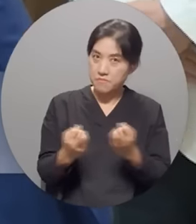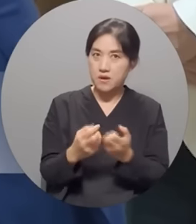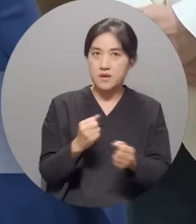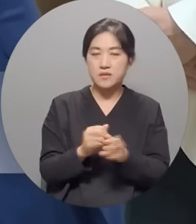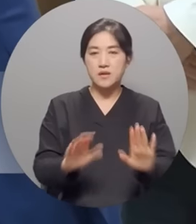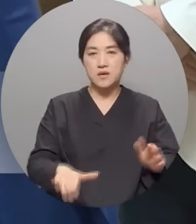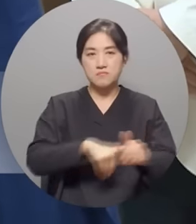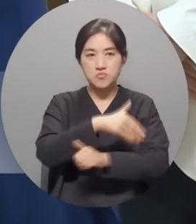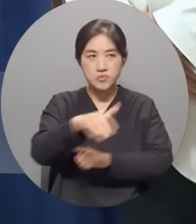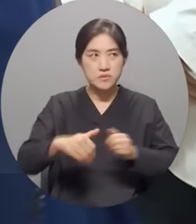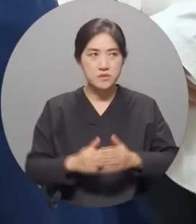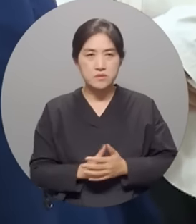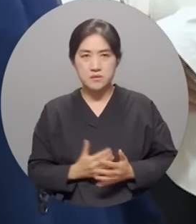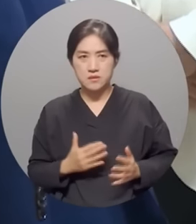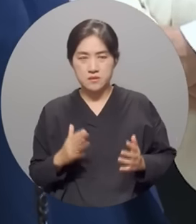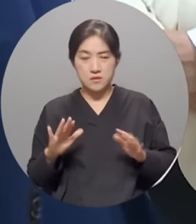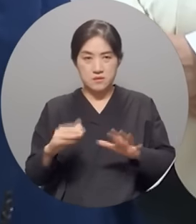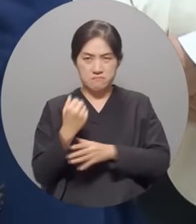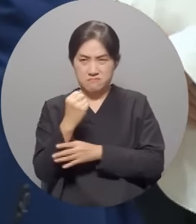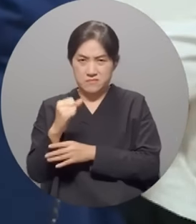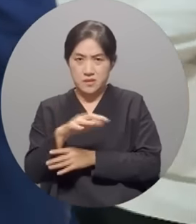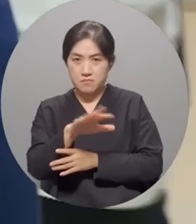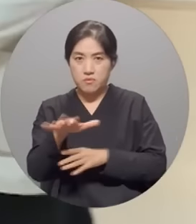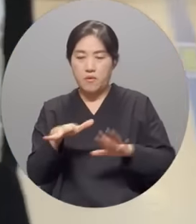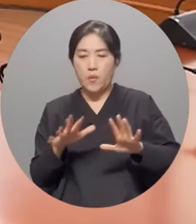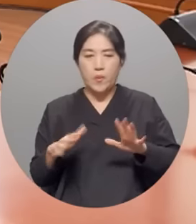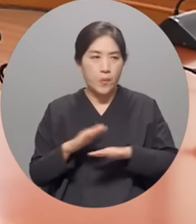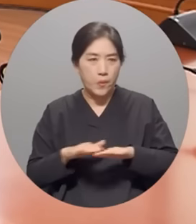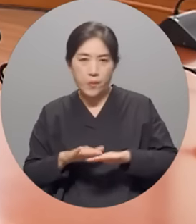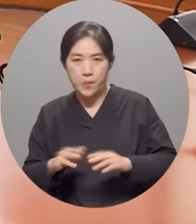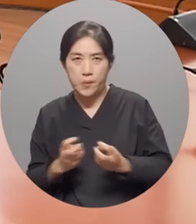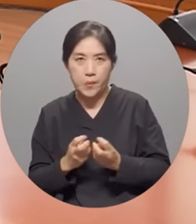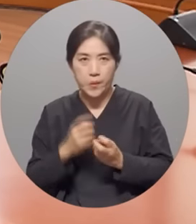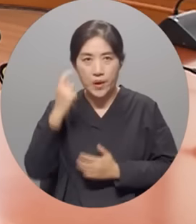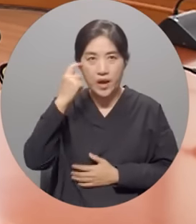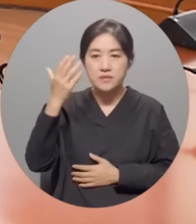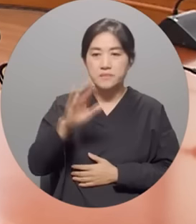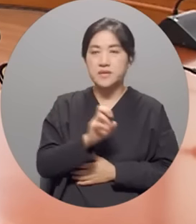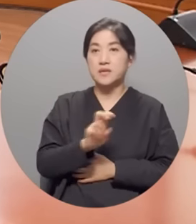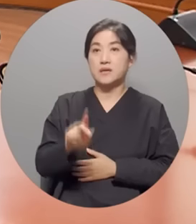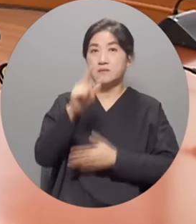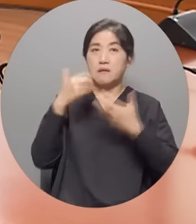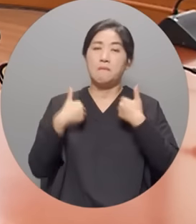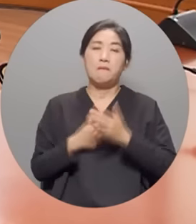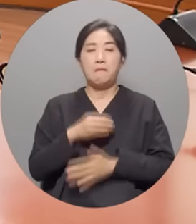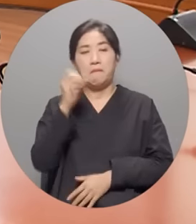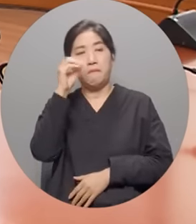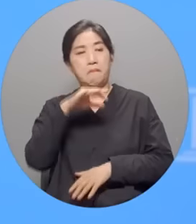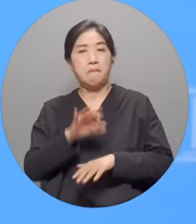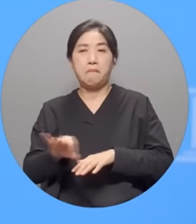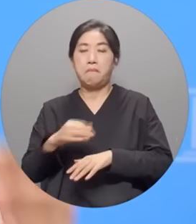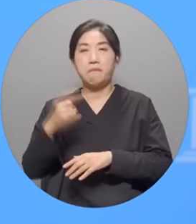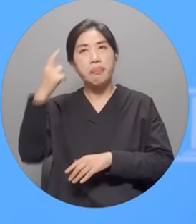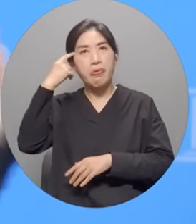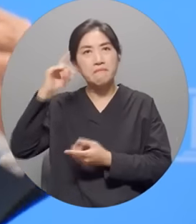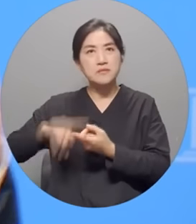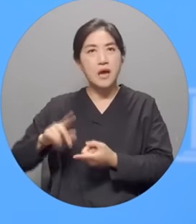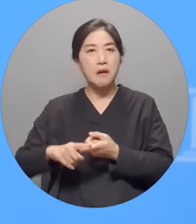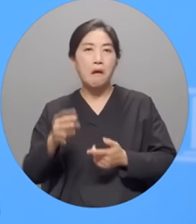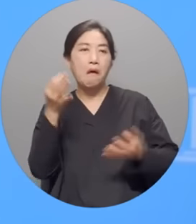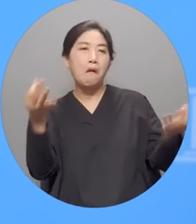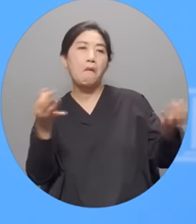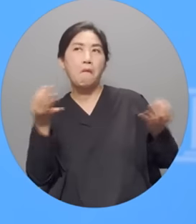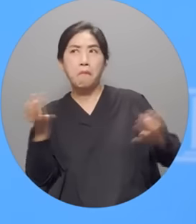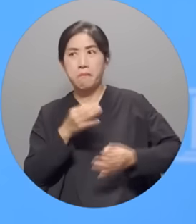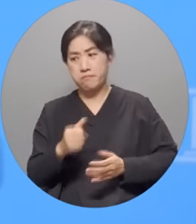악화된 여론 진화에 고심하는 모양새입니다. 하지만 야당은 정부의 안일한 인식을 그대로 둔 채 보여주기식 쇼만